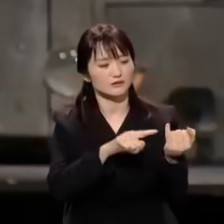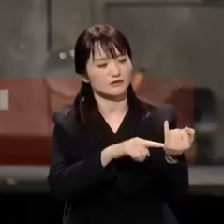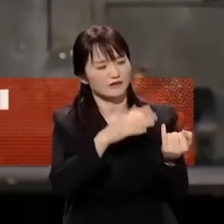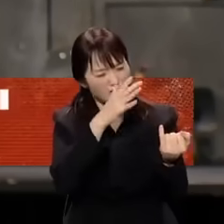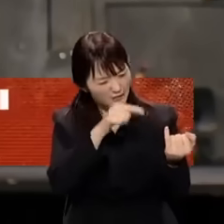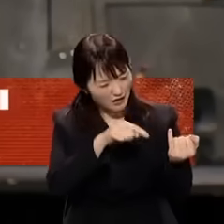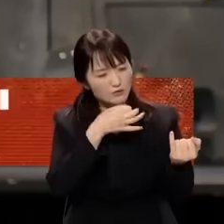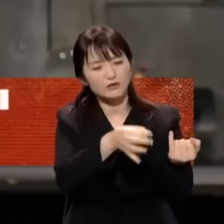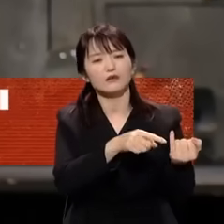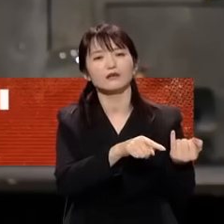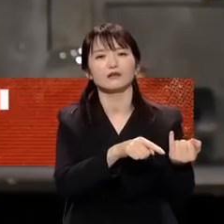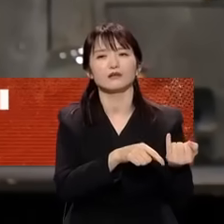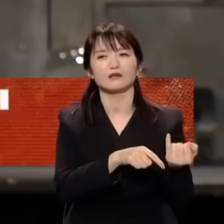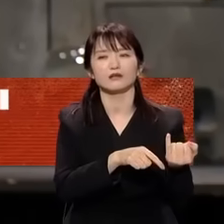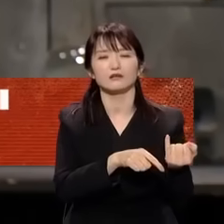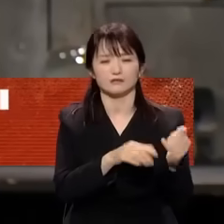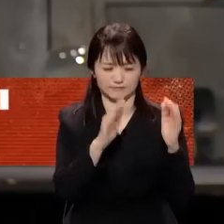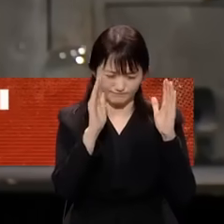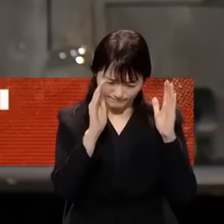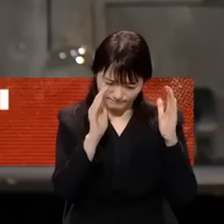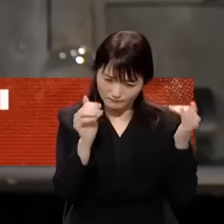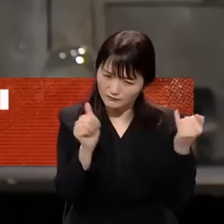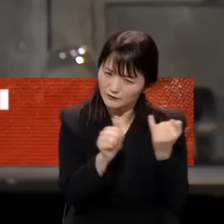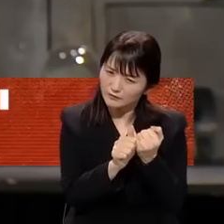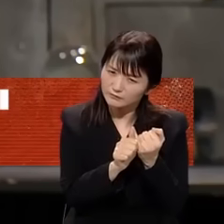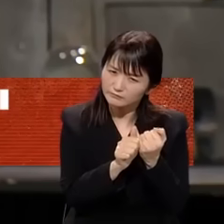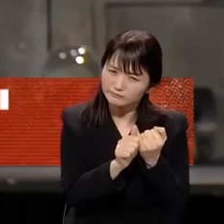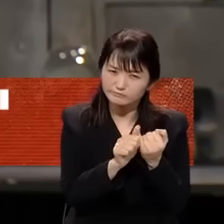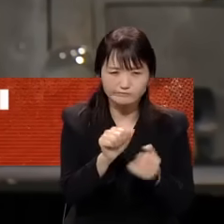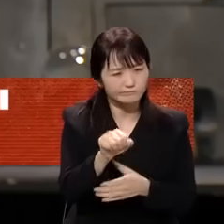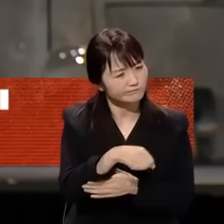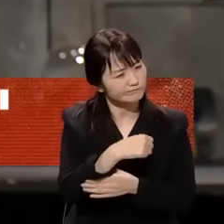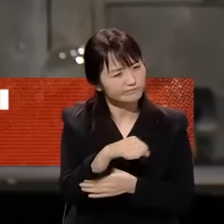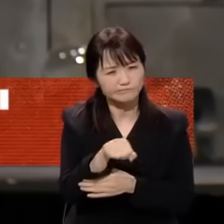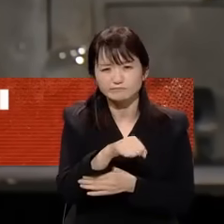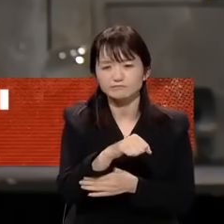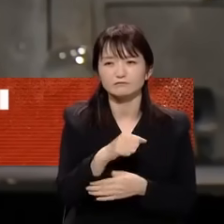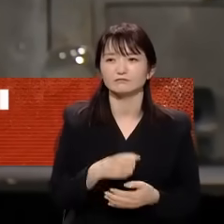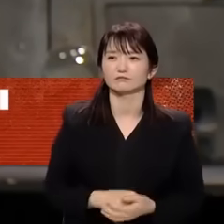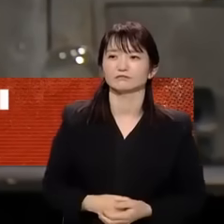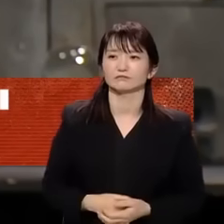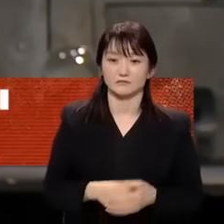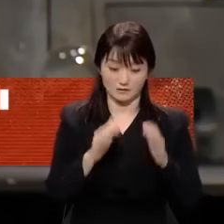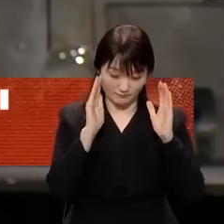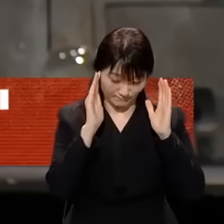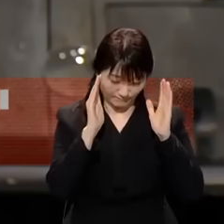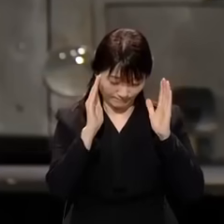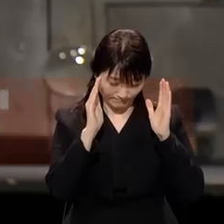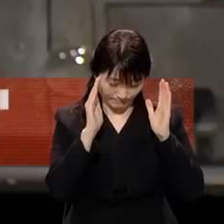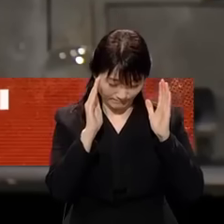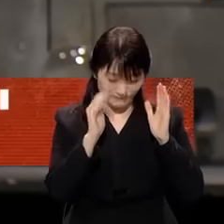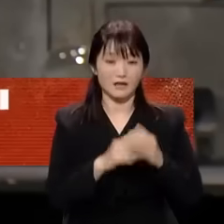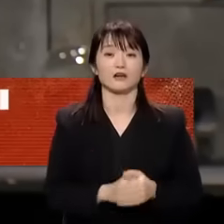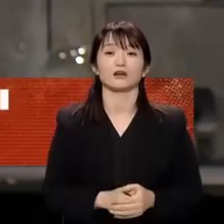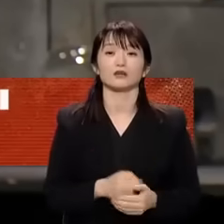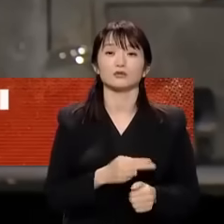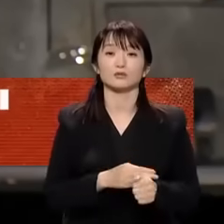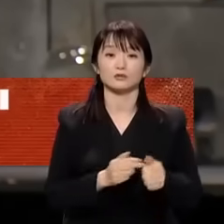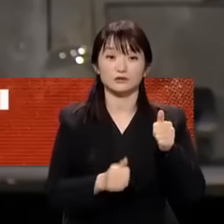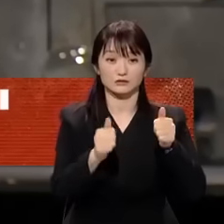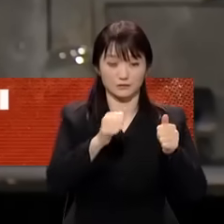저렇게 공부하다가 나중에 결혼을 할 수 있을까 그런 얘기가 나올 정도였는데 공부만 그렇게 하더니 이명고시 한 번에 탁